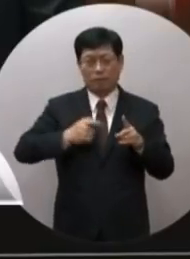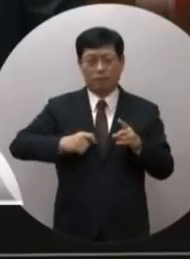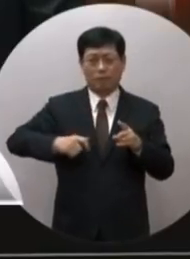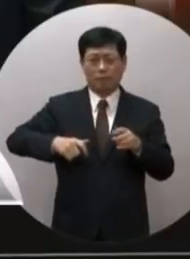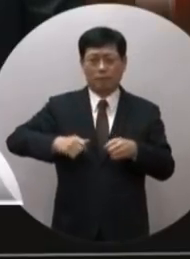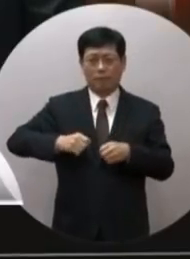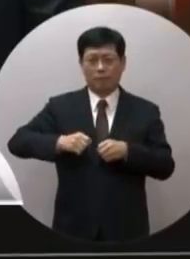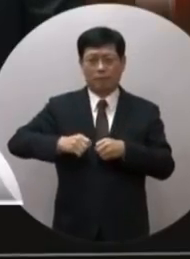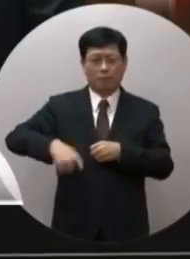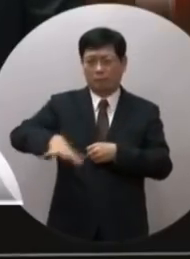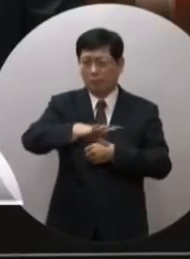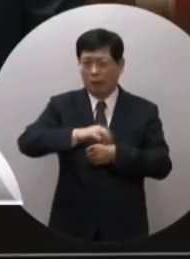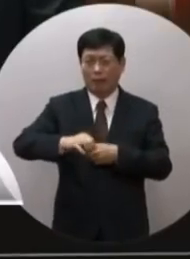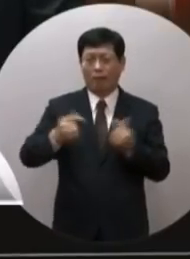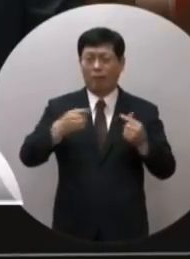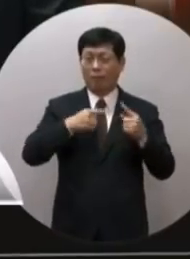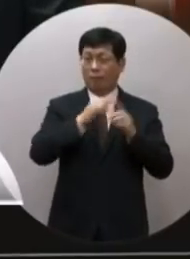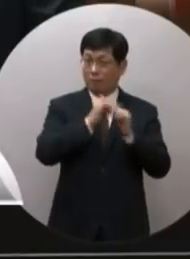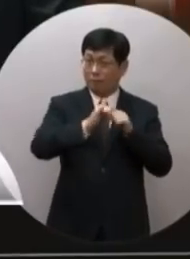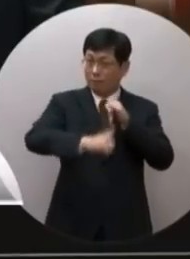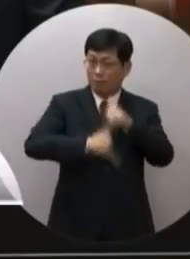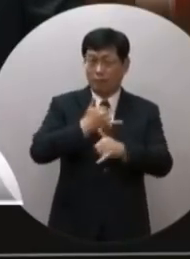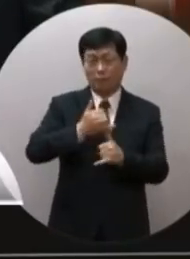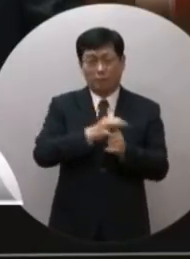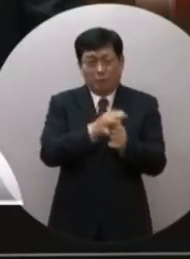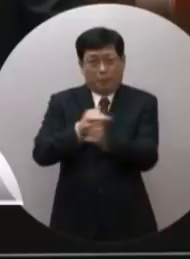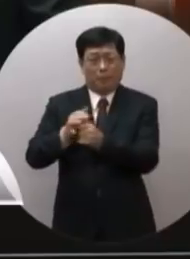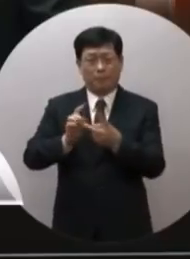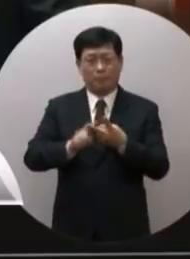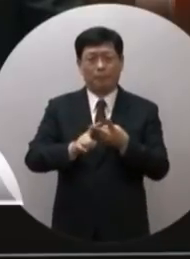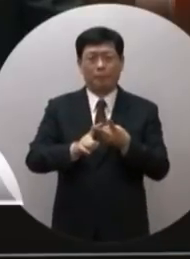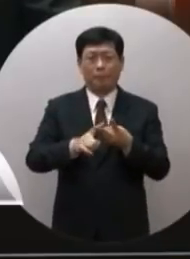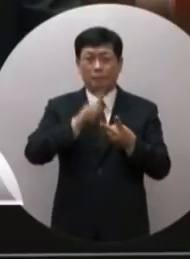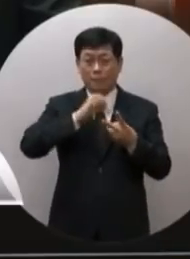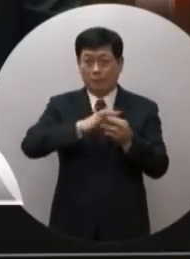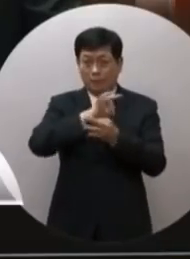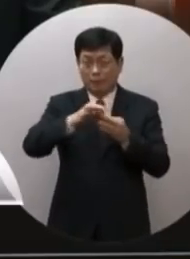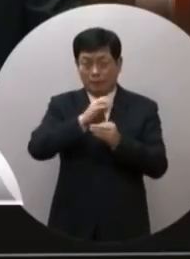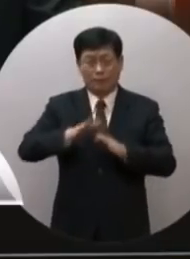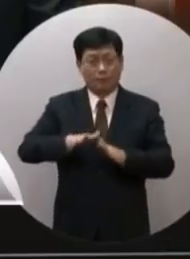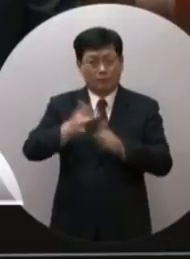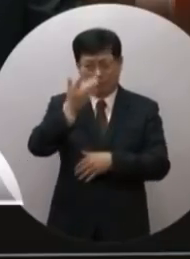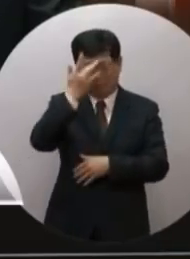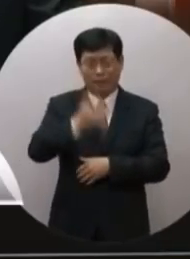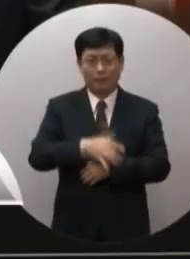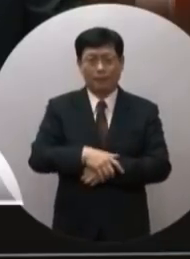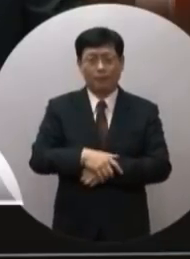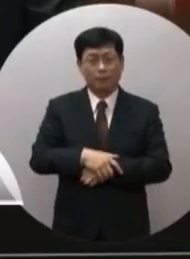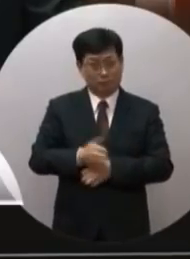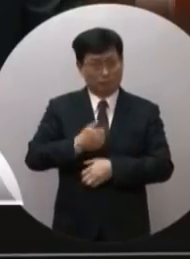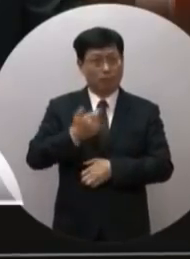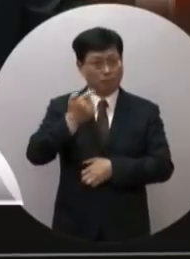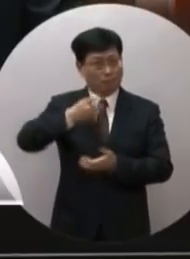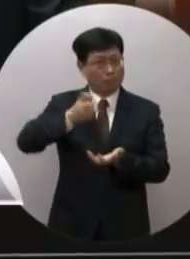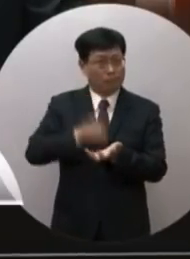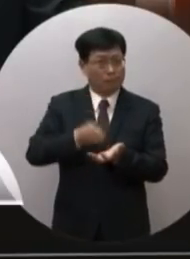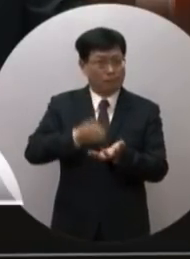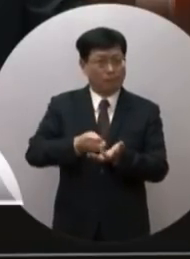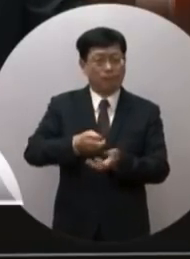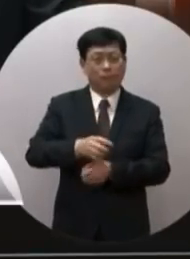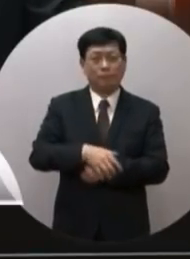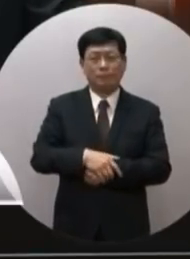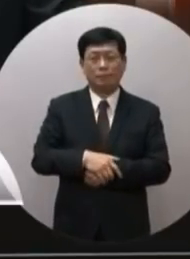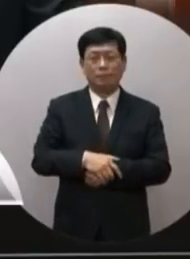个，不管是人民的生活自由，还是整个经济的发展，最严重的一次的考